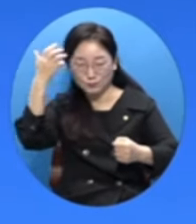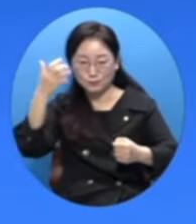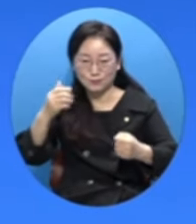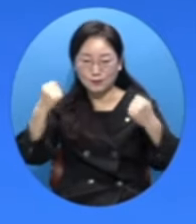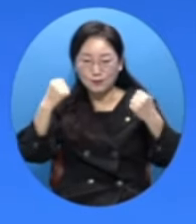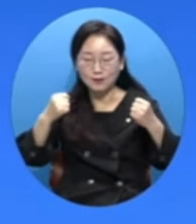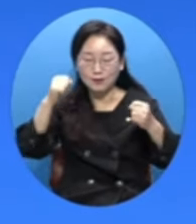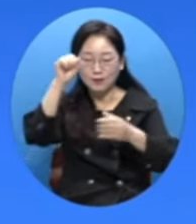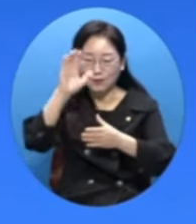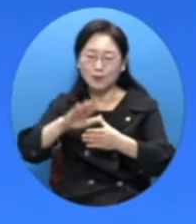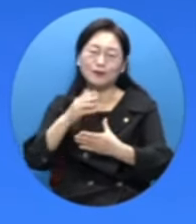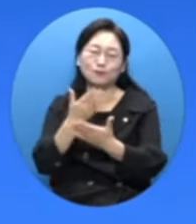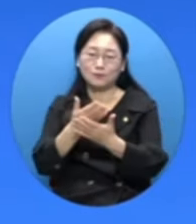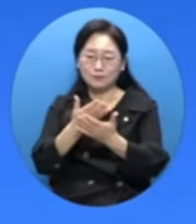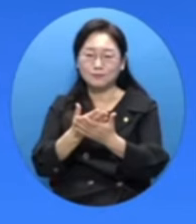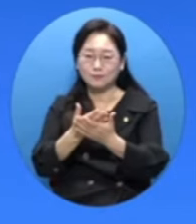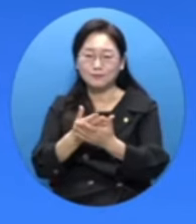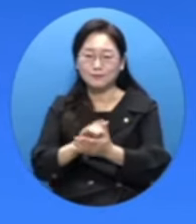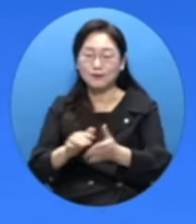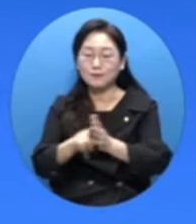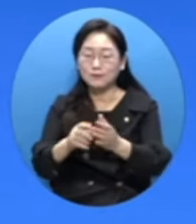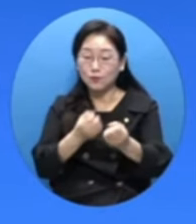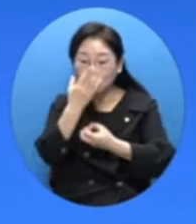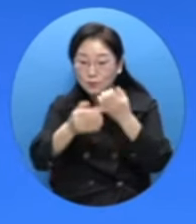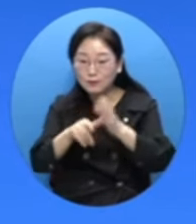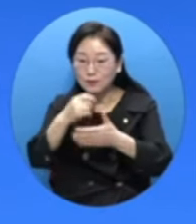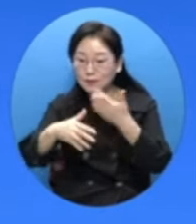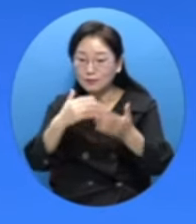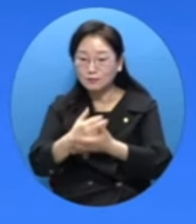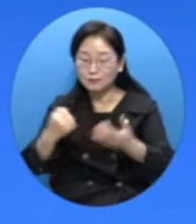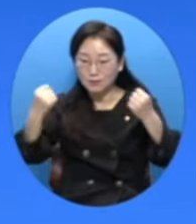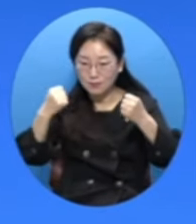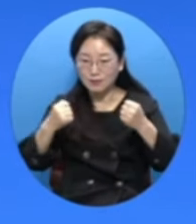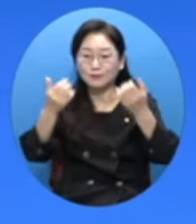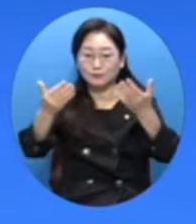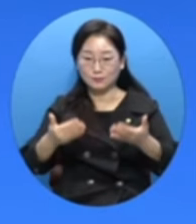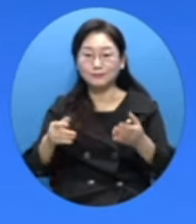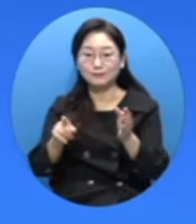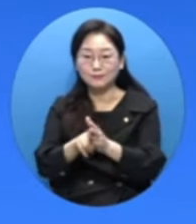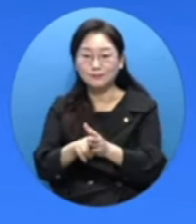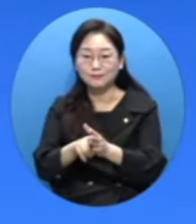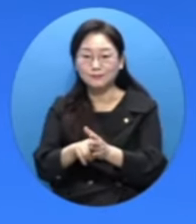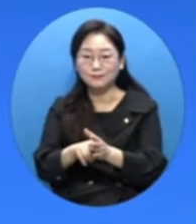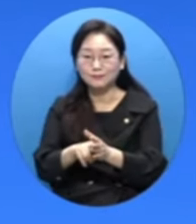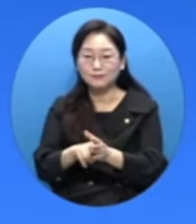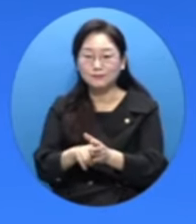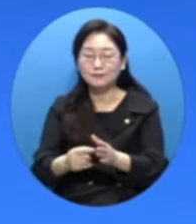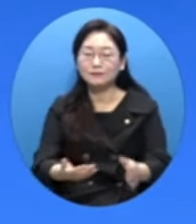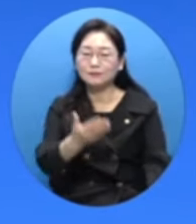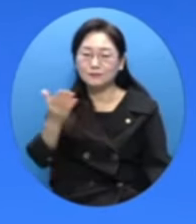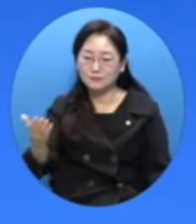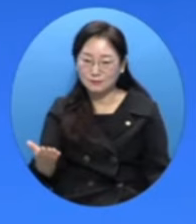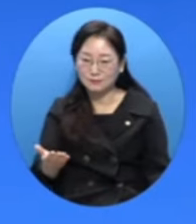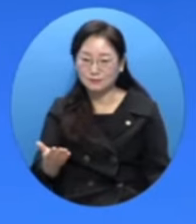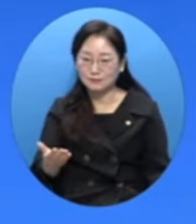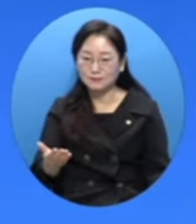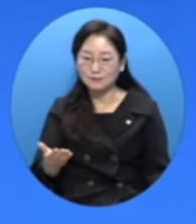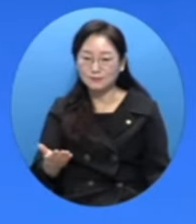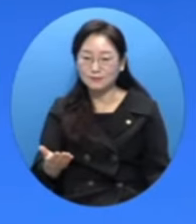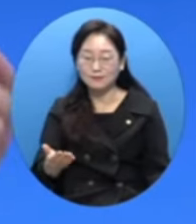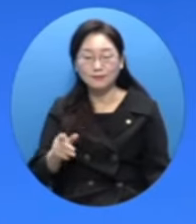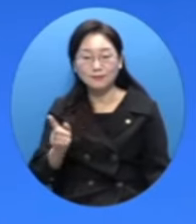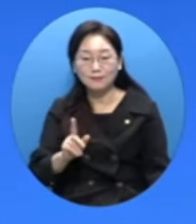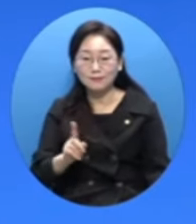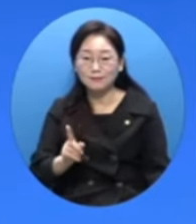허락하여 주시옵소서. 믿음으로 고백할 때 하나님께서 우리에게 건강을 허락해 주실 것입니다. 여러분에게